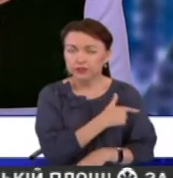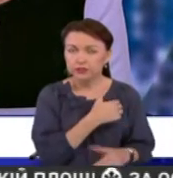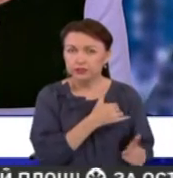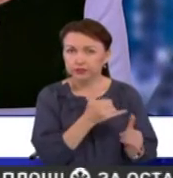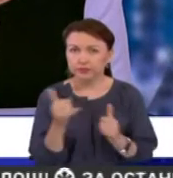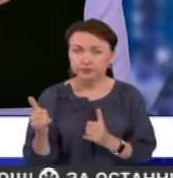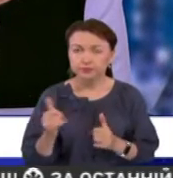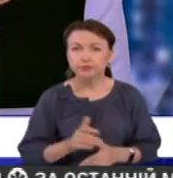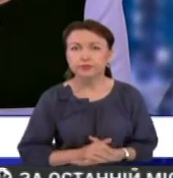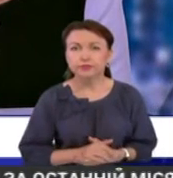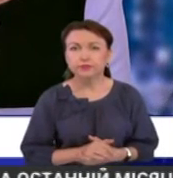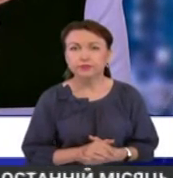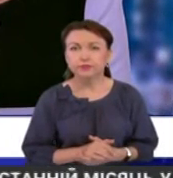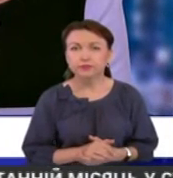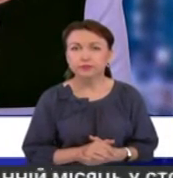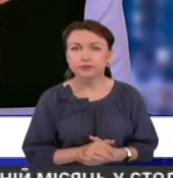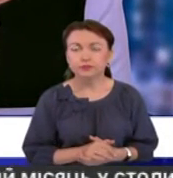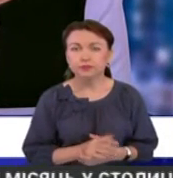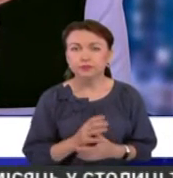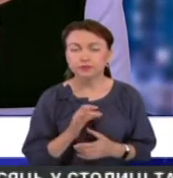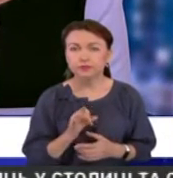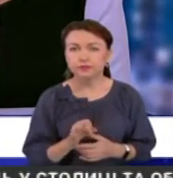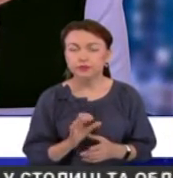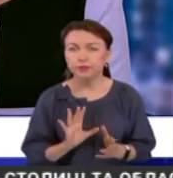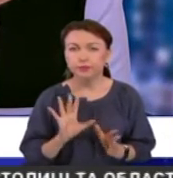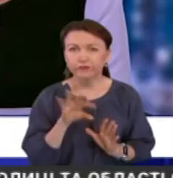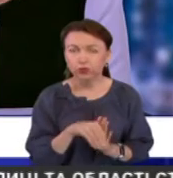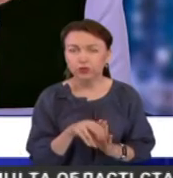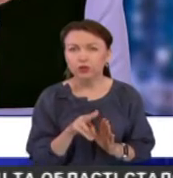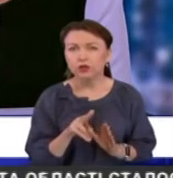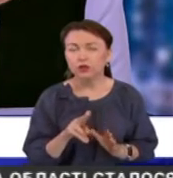є, переплітається і консультування, і